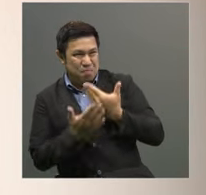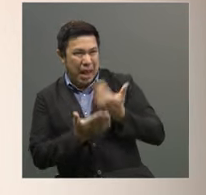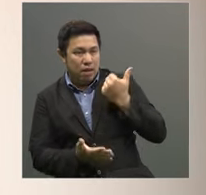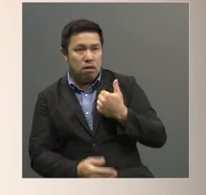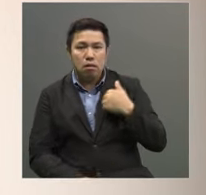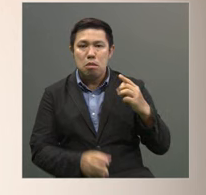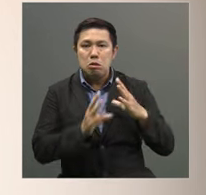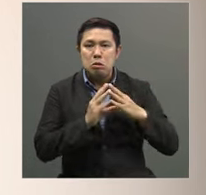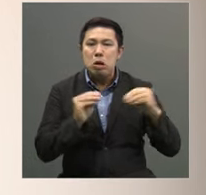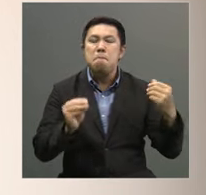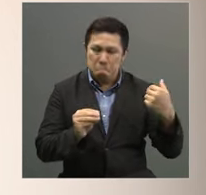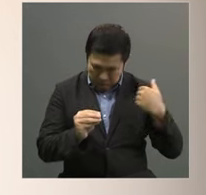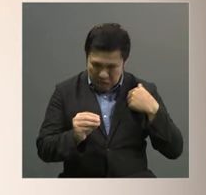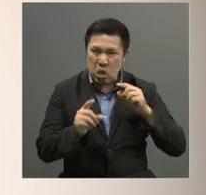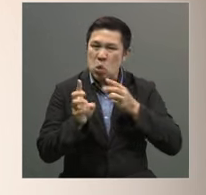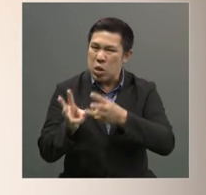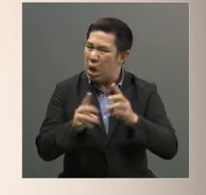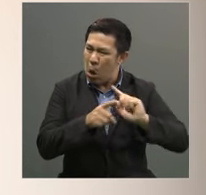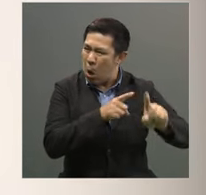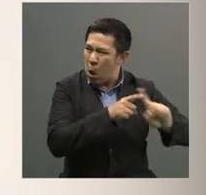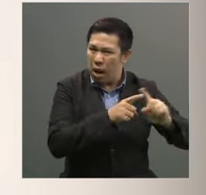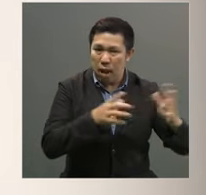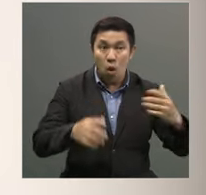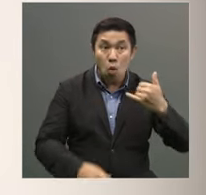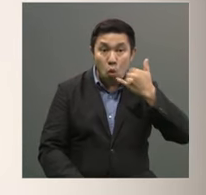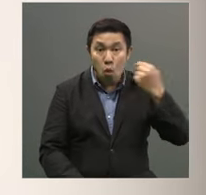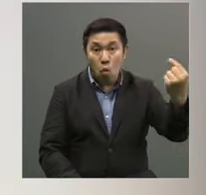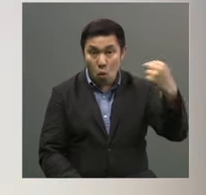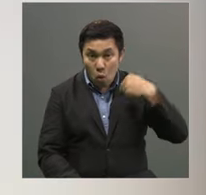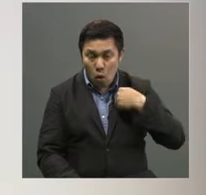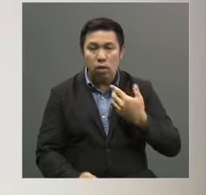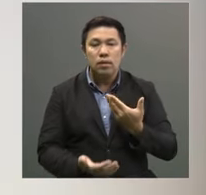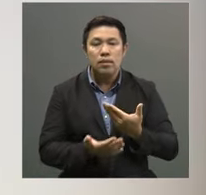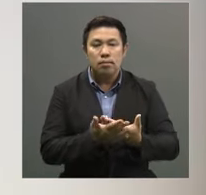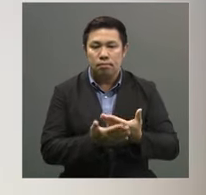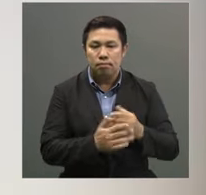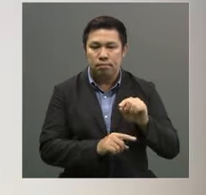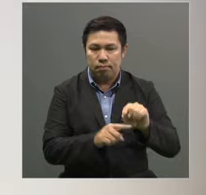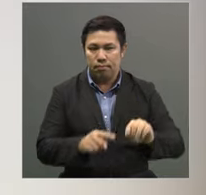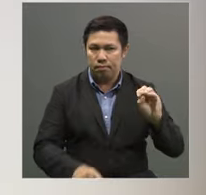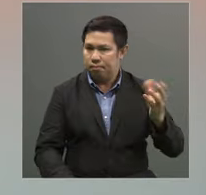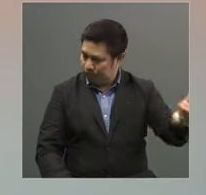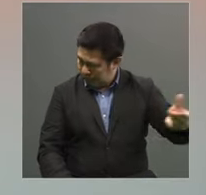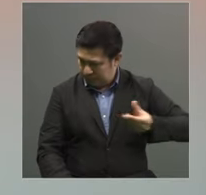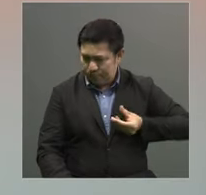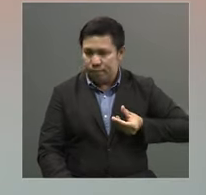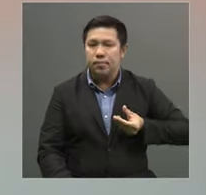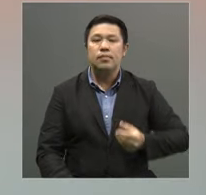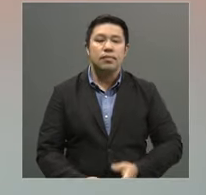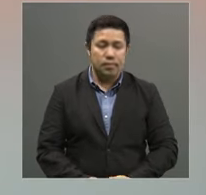ก็เงียบหายไปเลยมันมีหลายอย่างนะคะเอาเป็นว่าถ้าโทรมาเก็บเงินมจำก่อนเลยดีที่สุดนะคะ